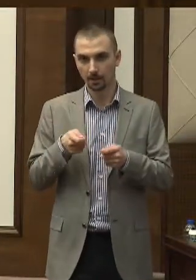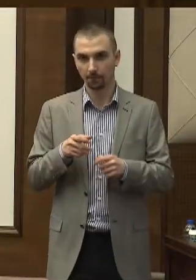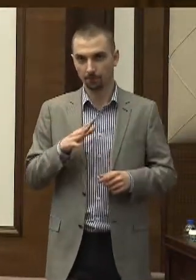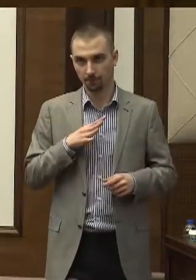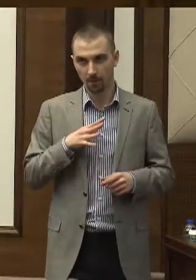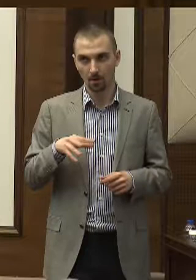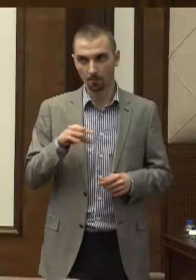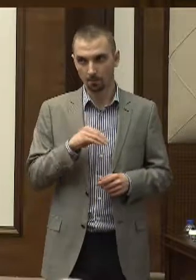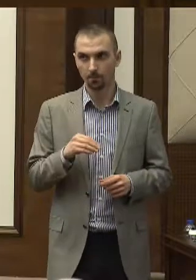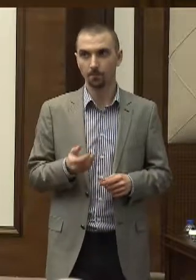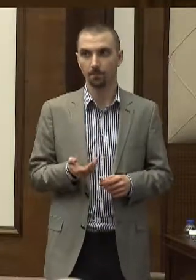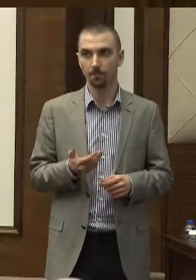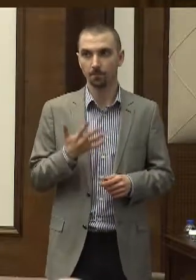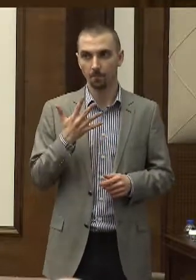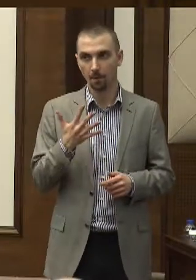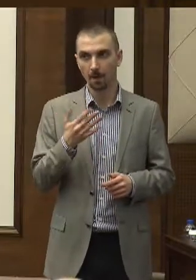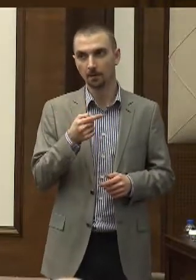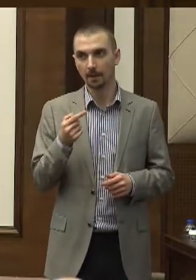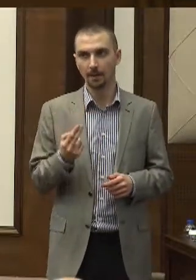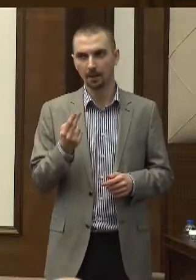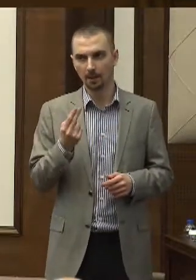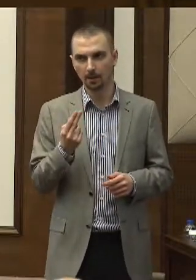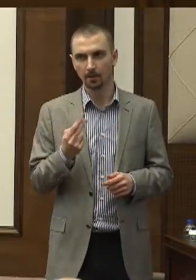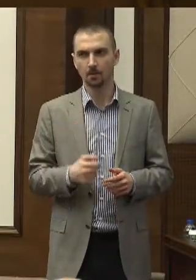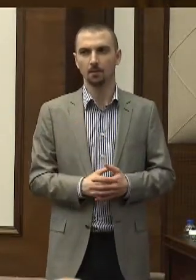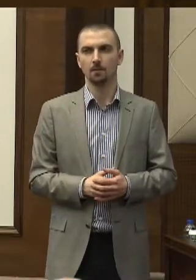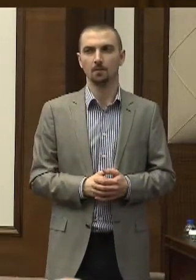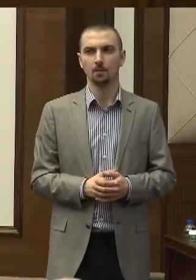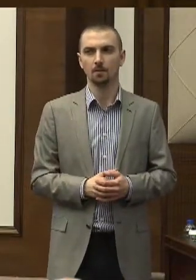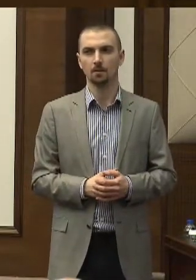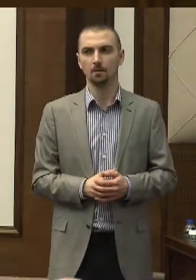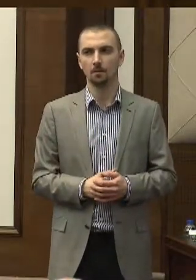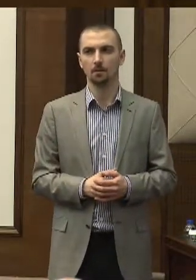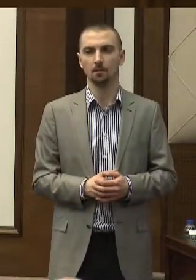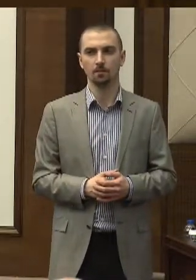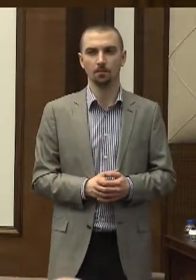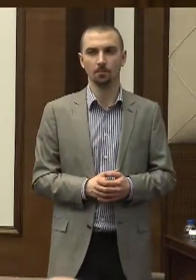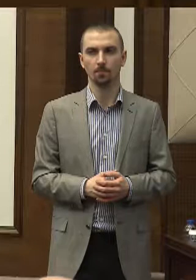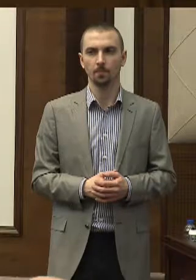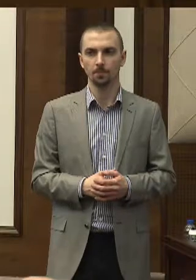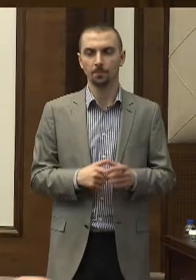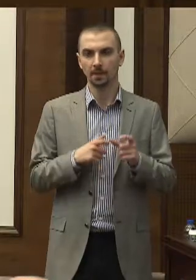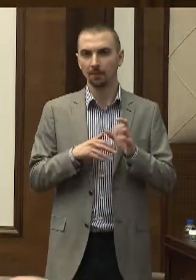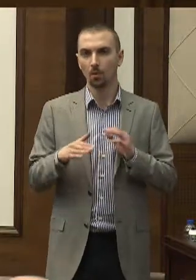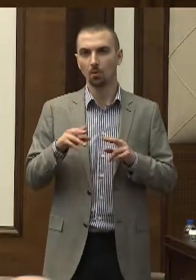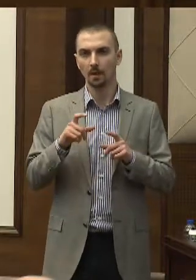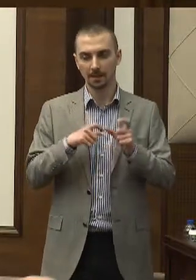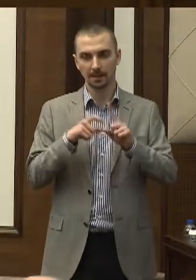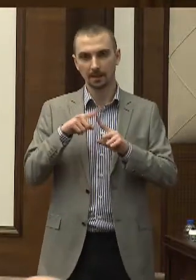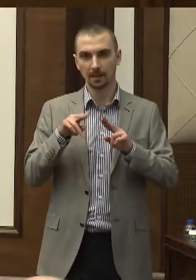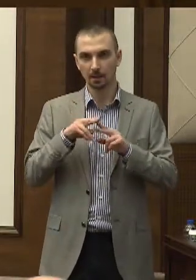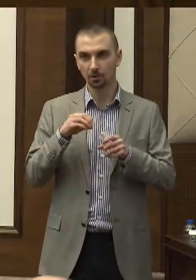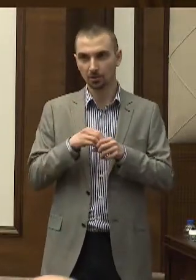Benzeri 5-6 yeri de 6 tane 7 tane sivil toplum kuruluşuna yer tahsis ettik